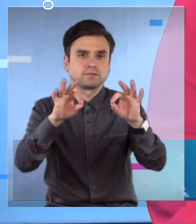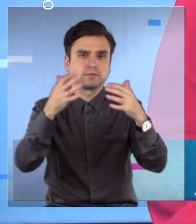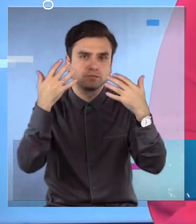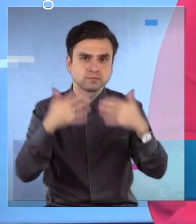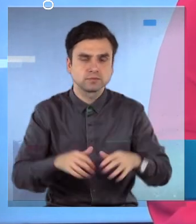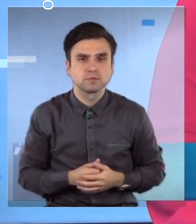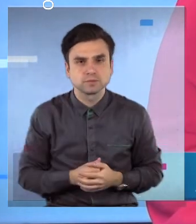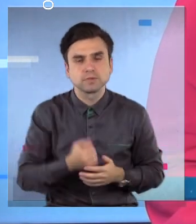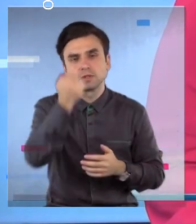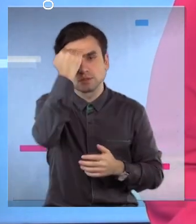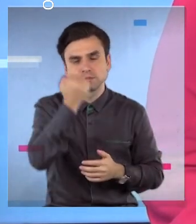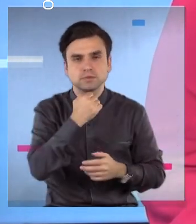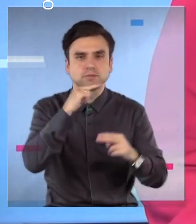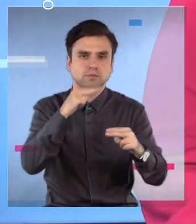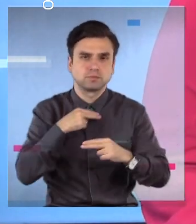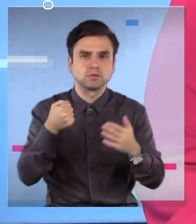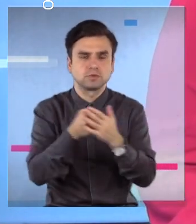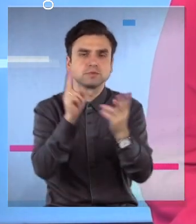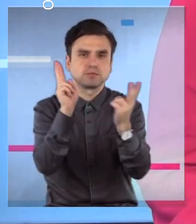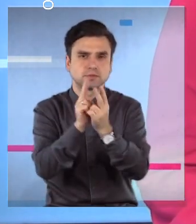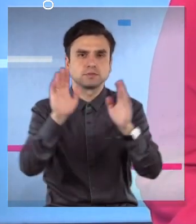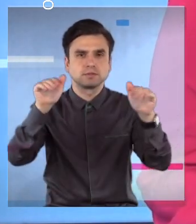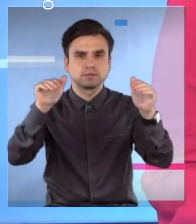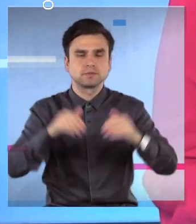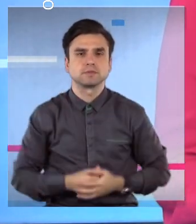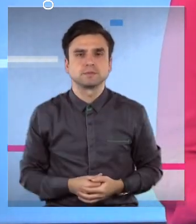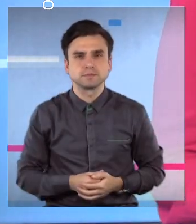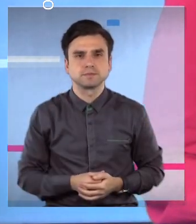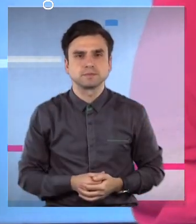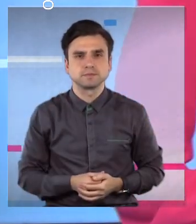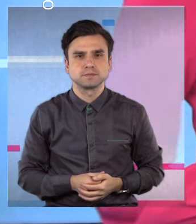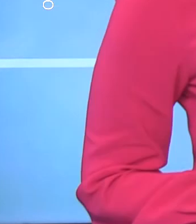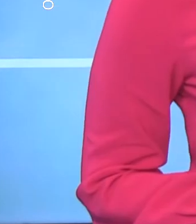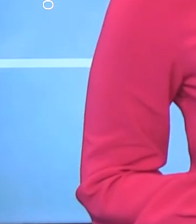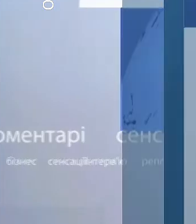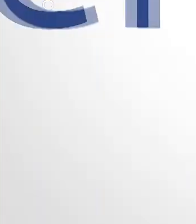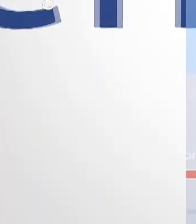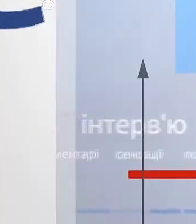Болдинська. Дякую за увагу і до зустрічі на головному телеканалі міста.